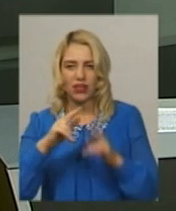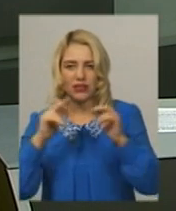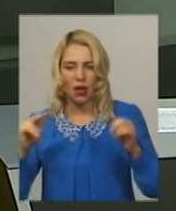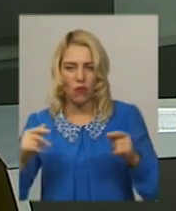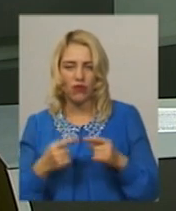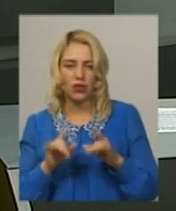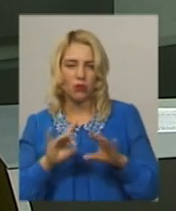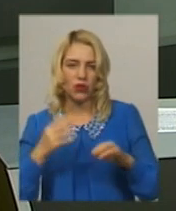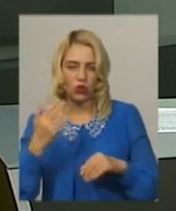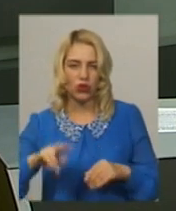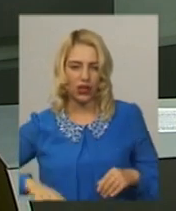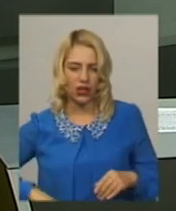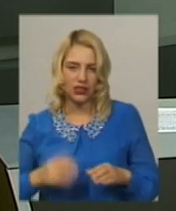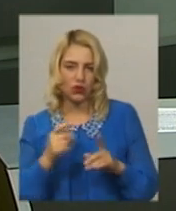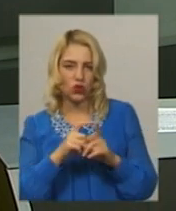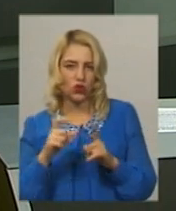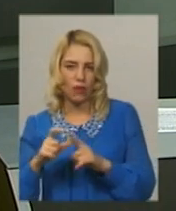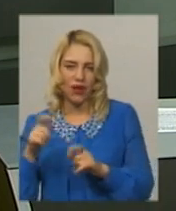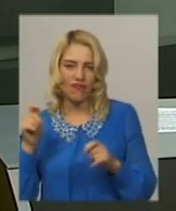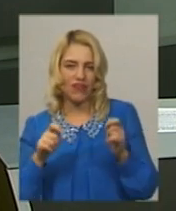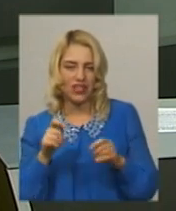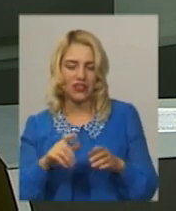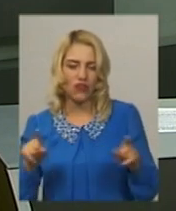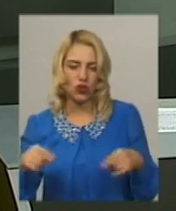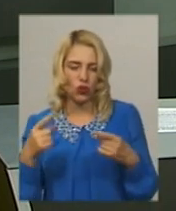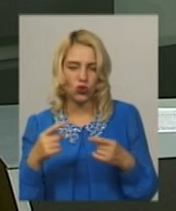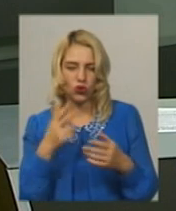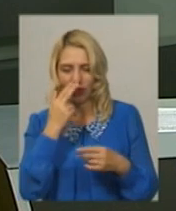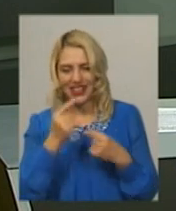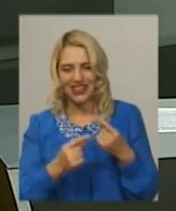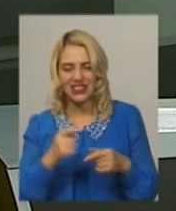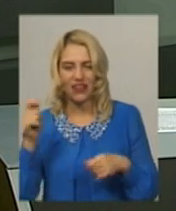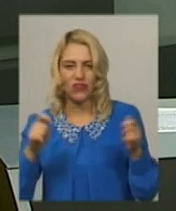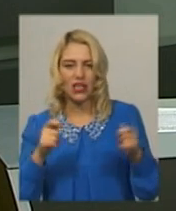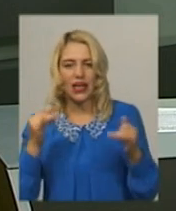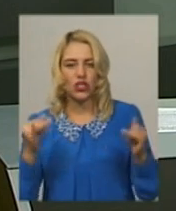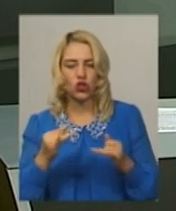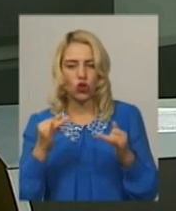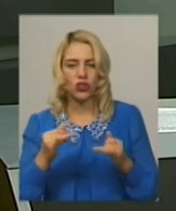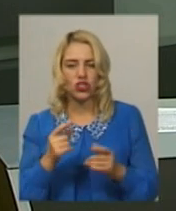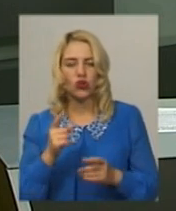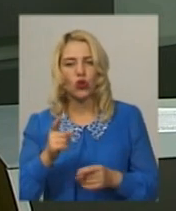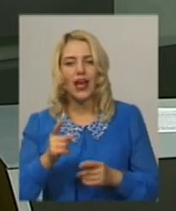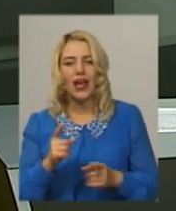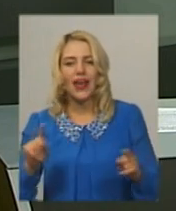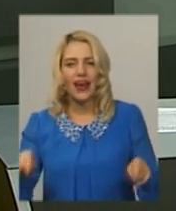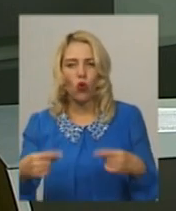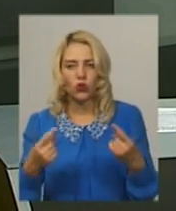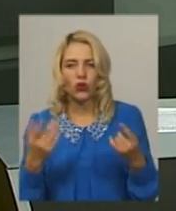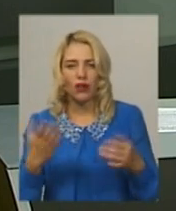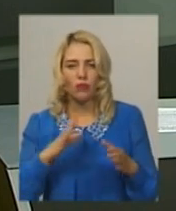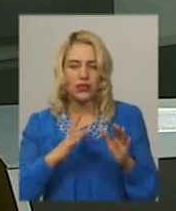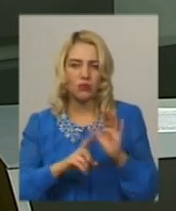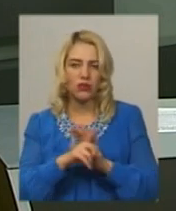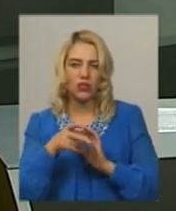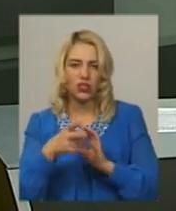Олег Погорілець. За його словами, фест відроджує традицію фестивалів історичної реконструкції, яка була започаткована в 2003